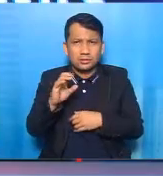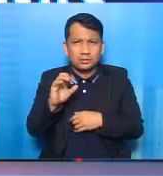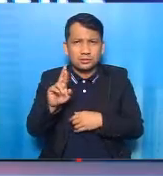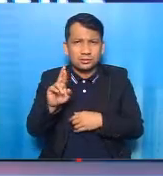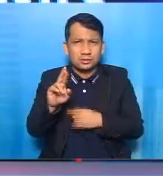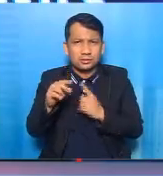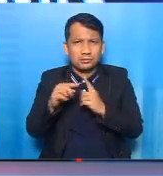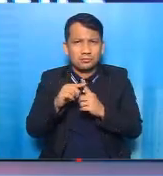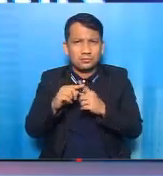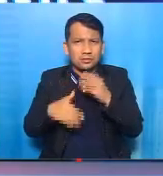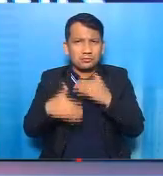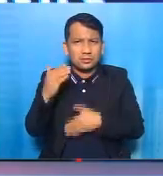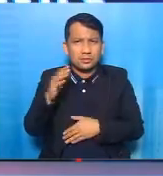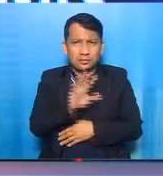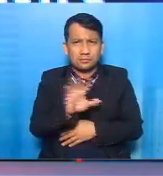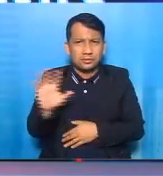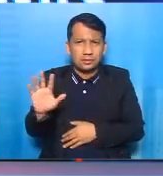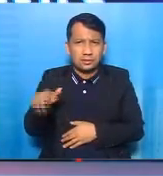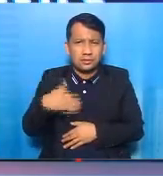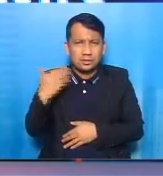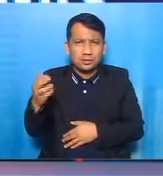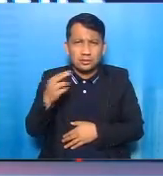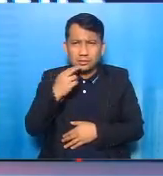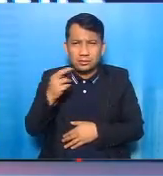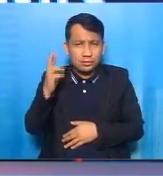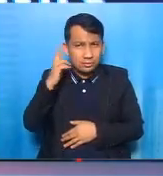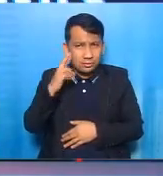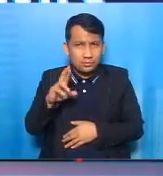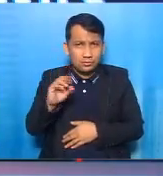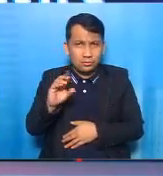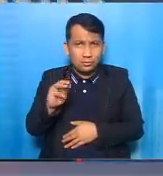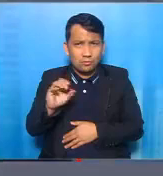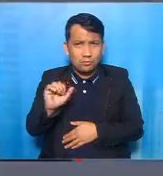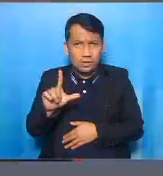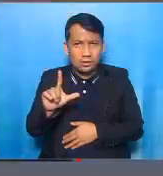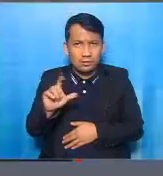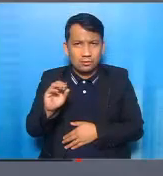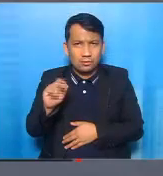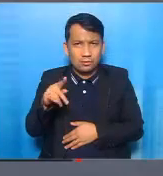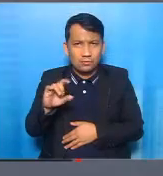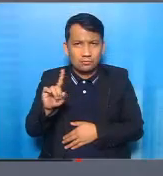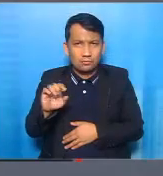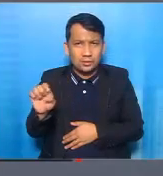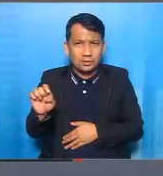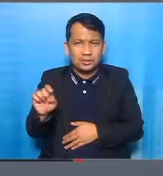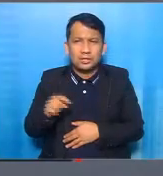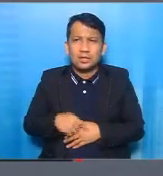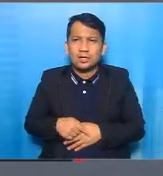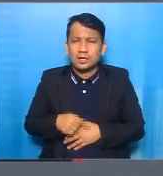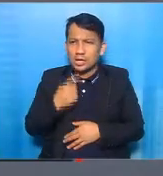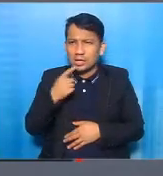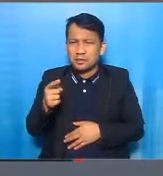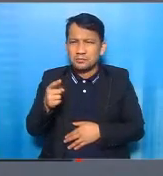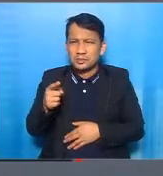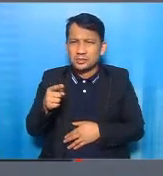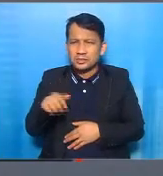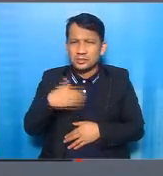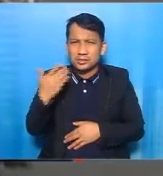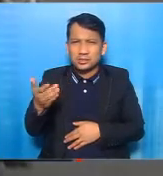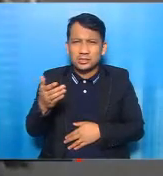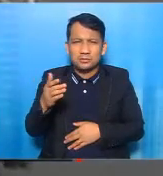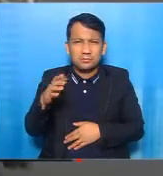NCR+. Nasa frontline ng balitang yan, si Romel Lopez. Sa entrada pa lang ng Batangas Province sa